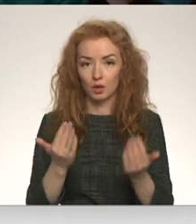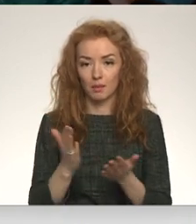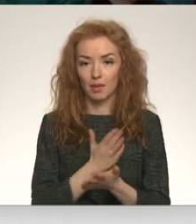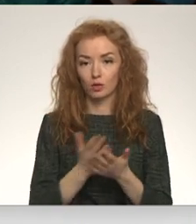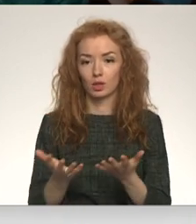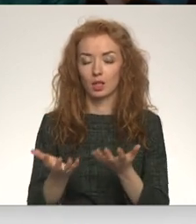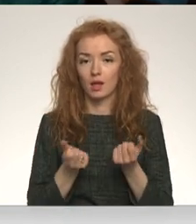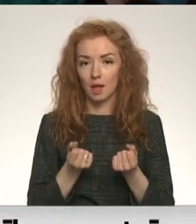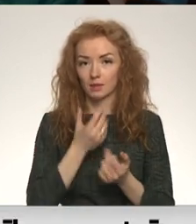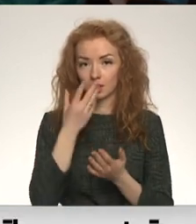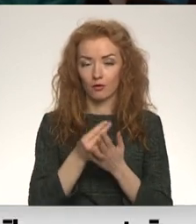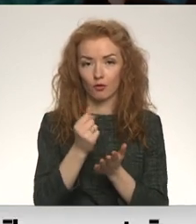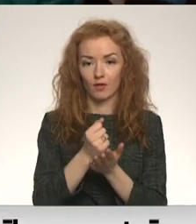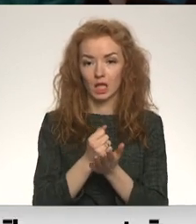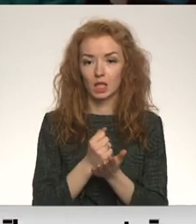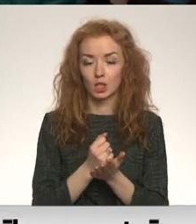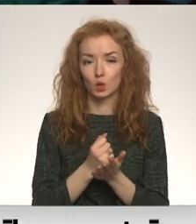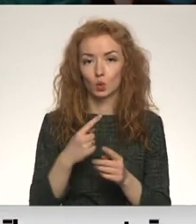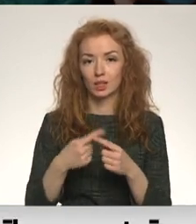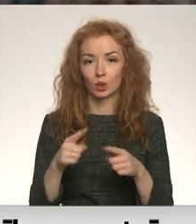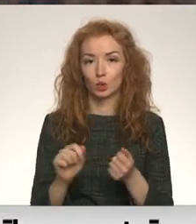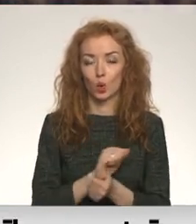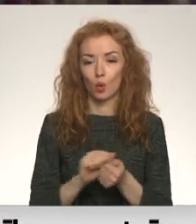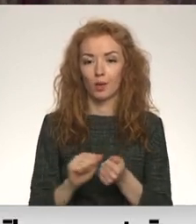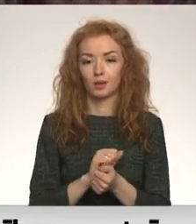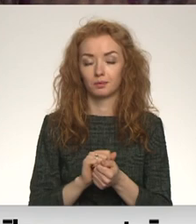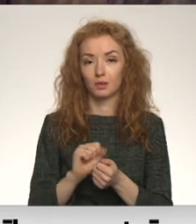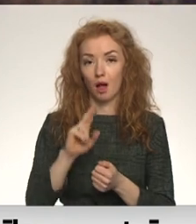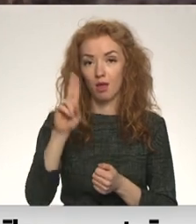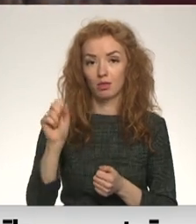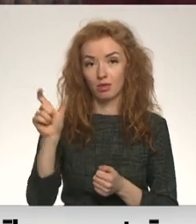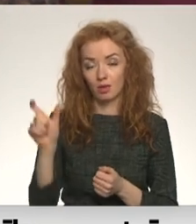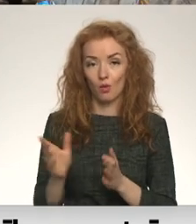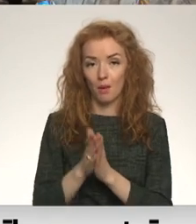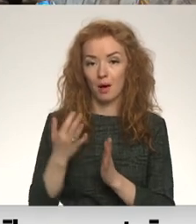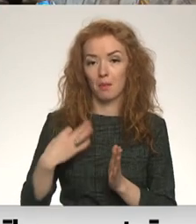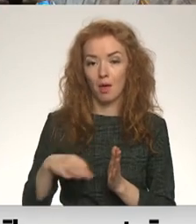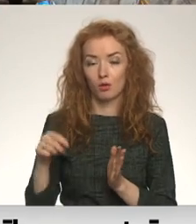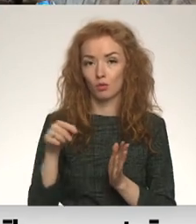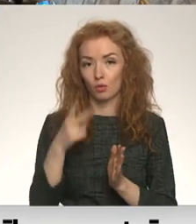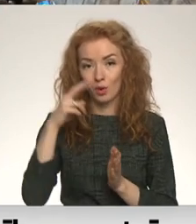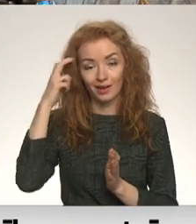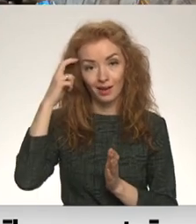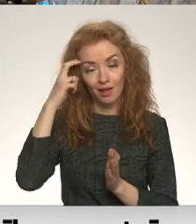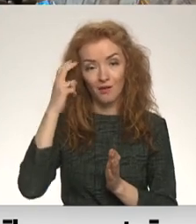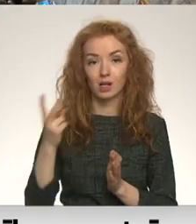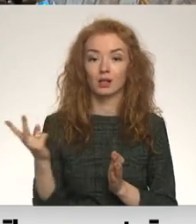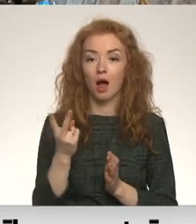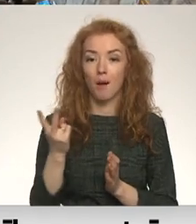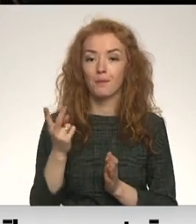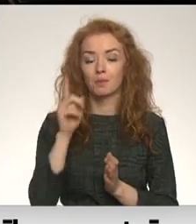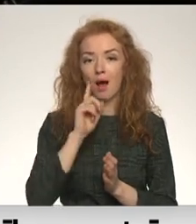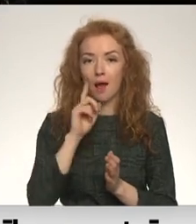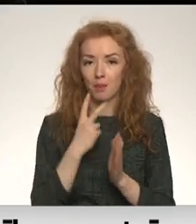mēs saņemsim savas vīzas un citus vajadzīgos dokumentus. Anna ar mazo meitu ieradušās no Kijivas. Pagaidām abas izmitina